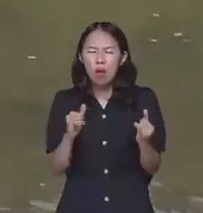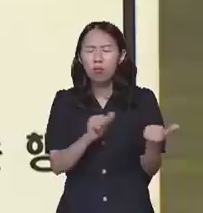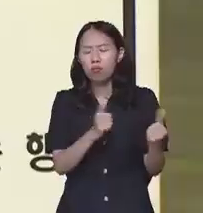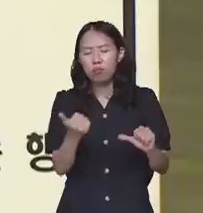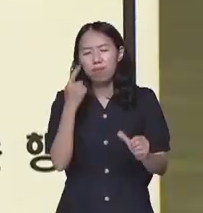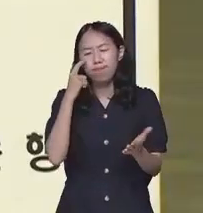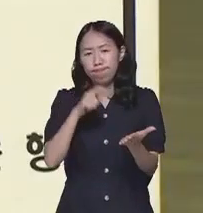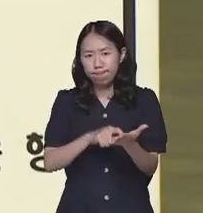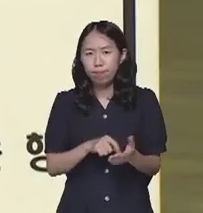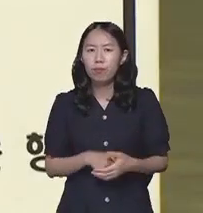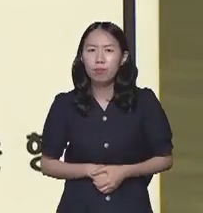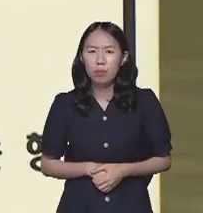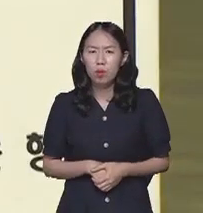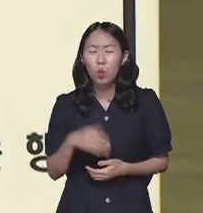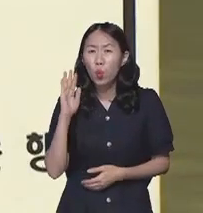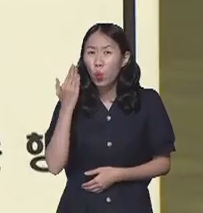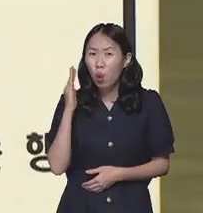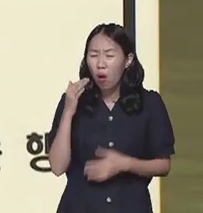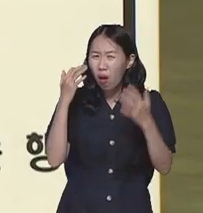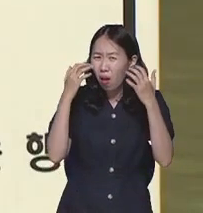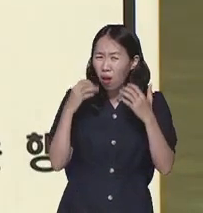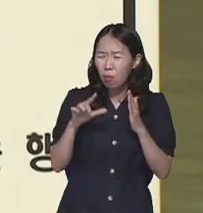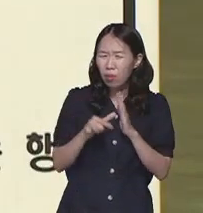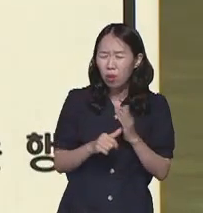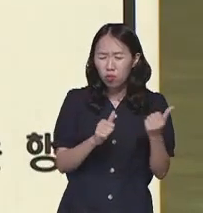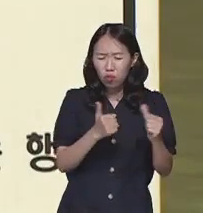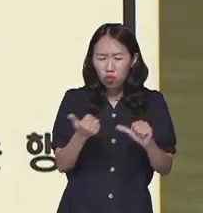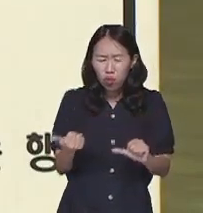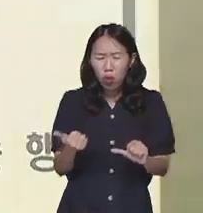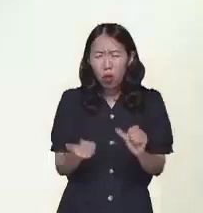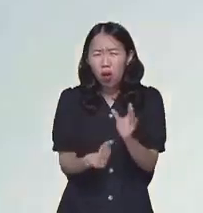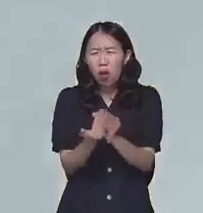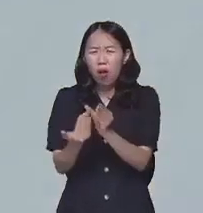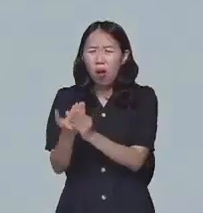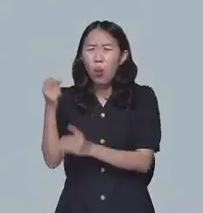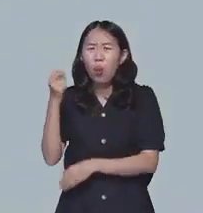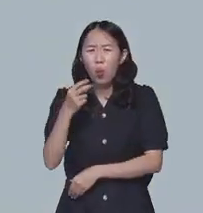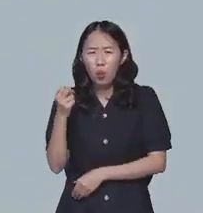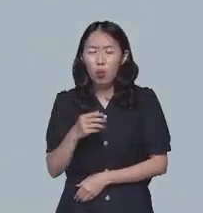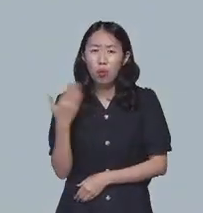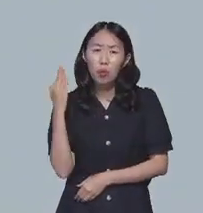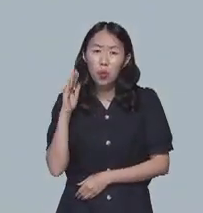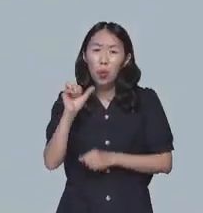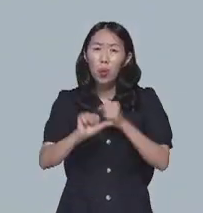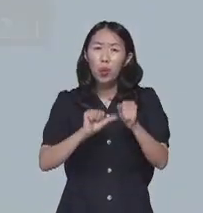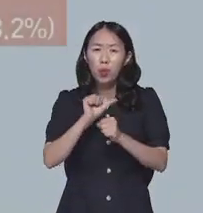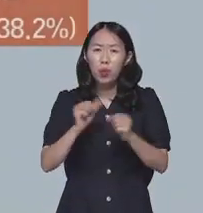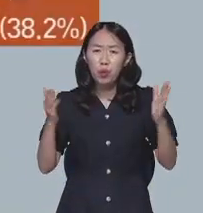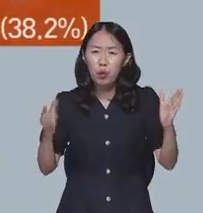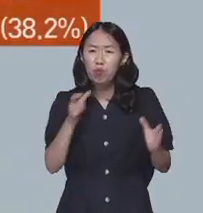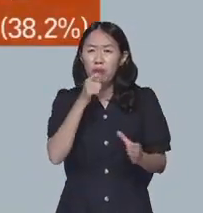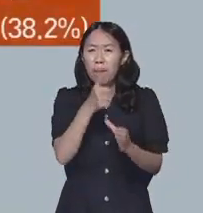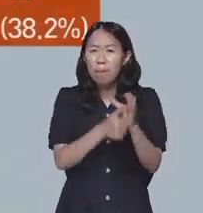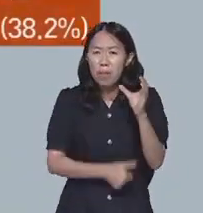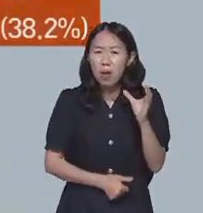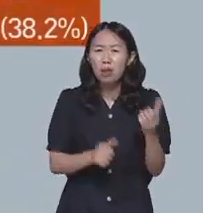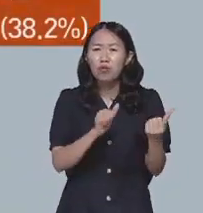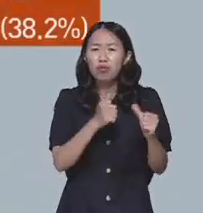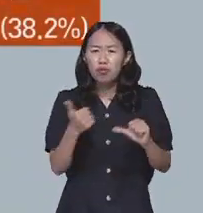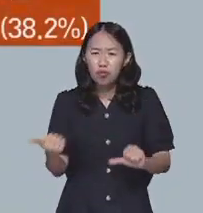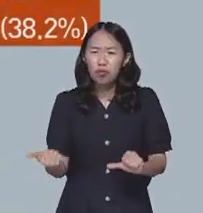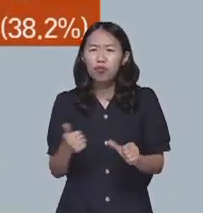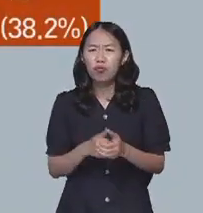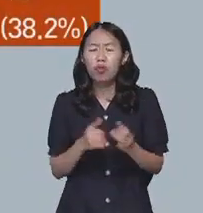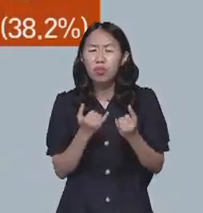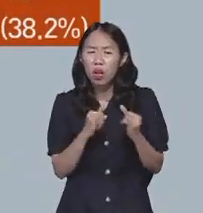발견됐습니다. 이처럼 최근 여름철 순환 사고가 잇따르고 있습니다. 최근 5년간 순환 사고로 숨진 136명 중